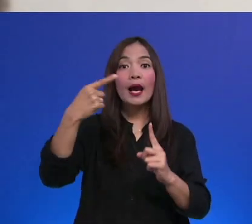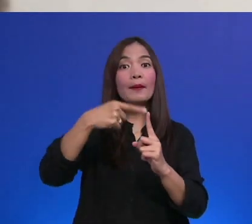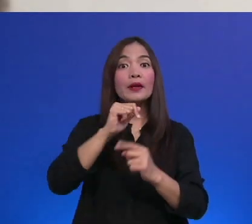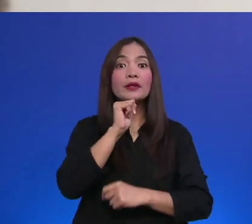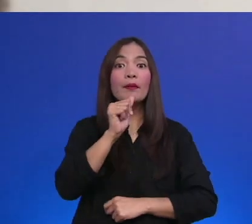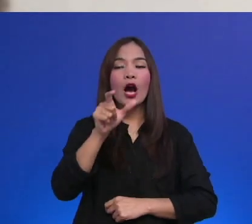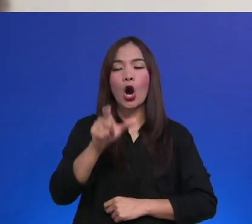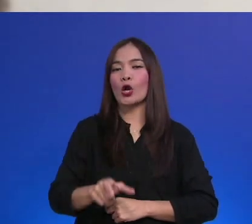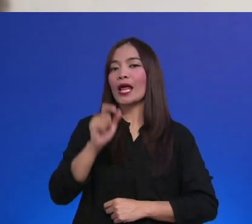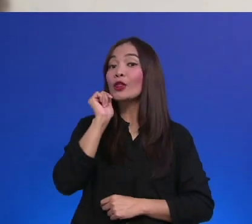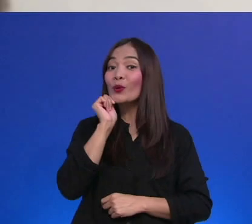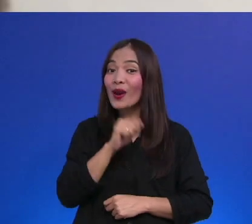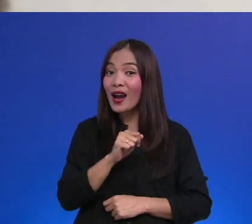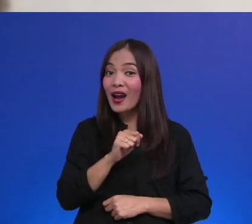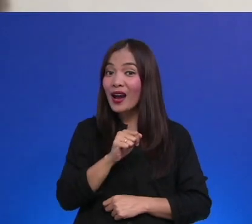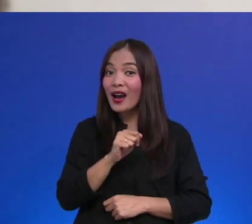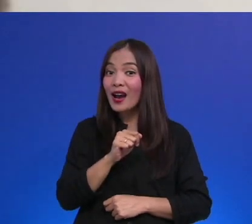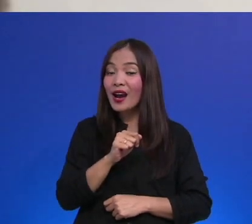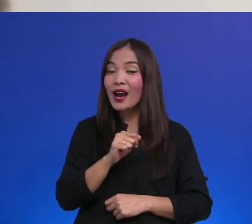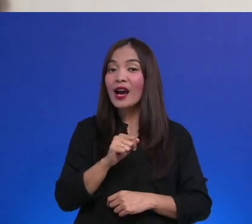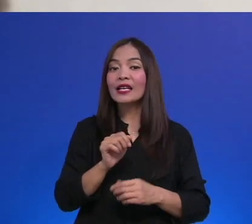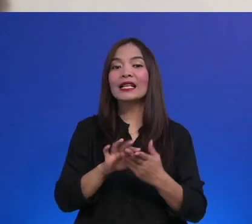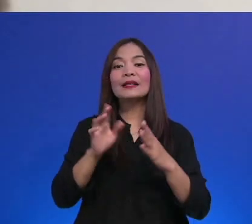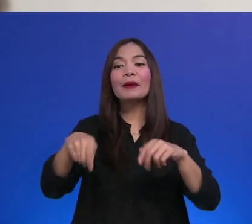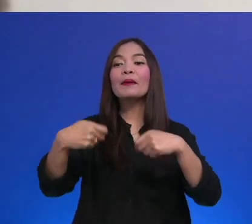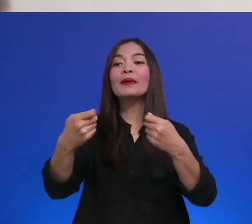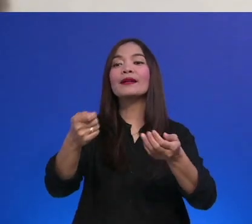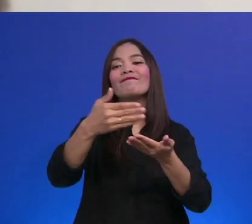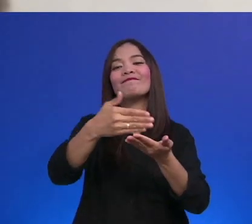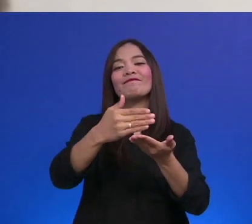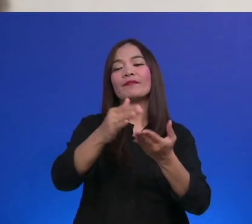tua yang mewariskan agama